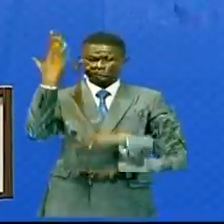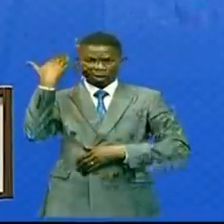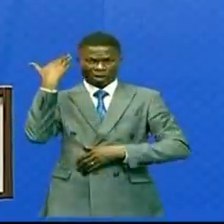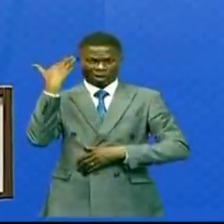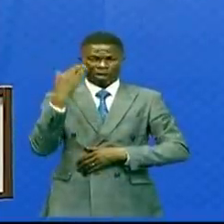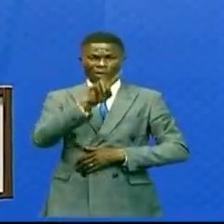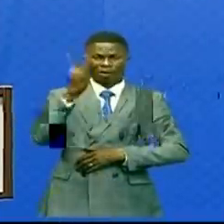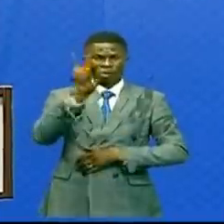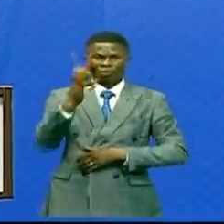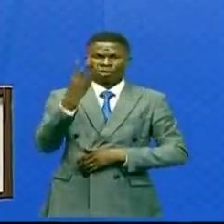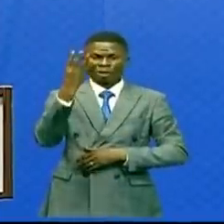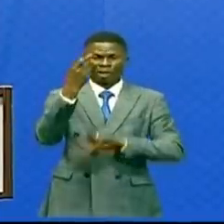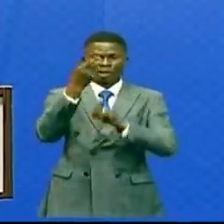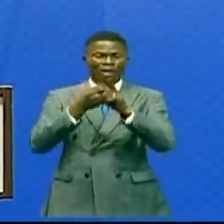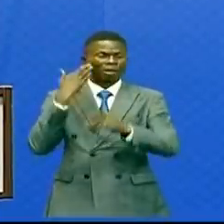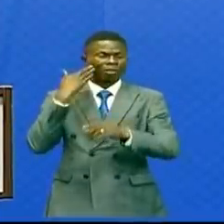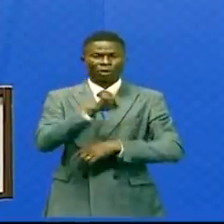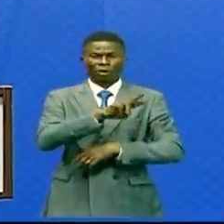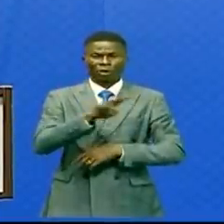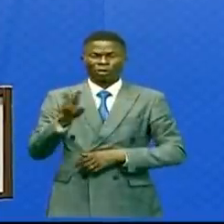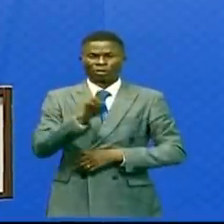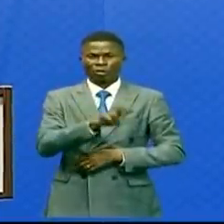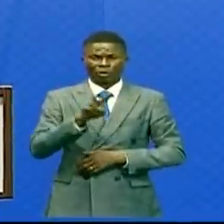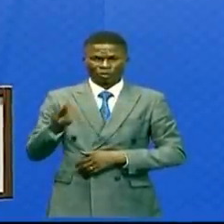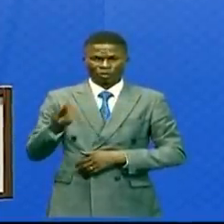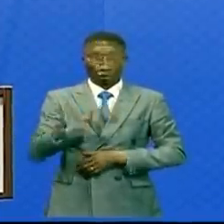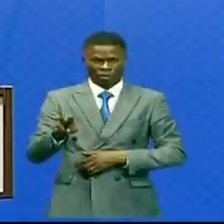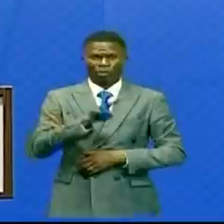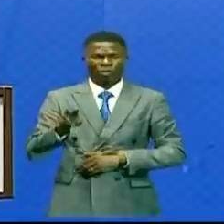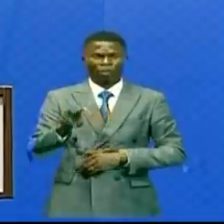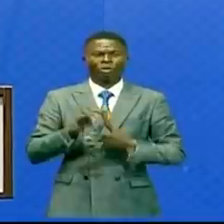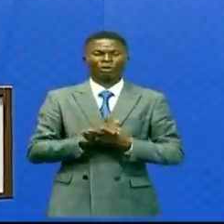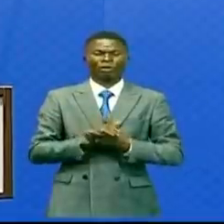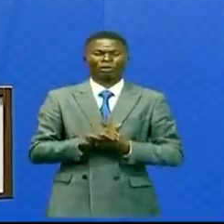le vendredi 4 mars 2022 dernier.